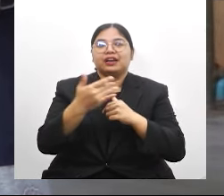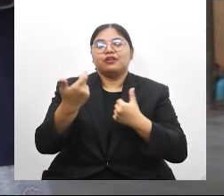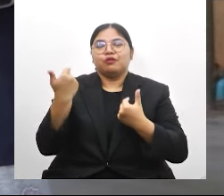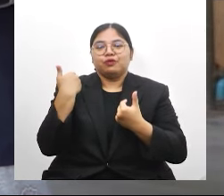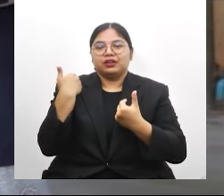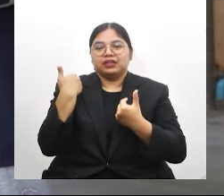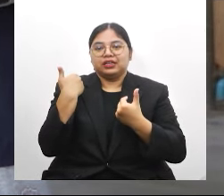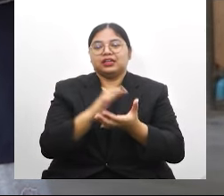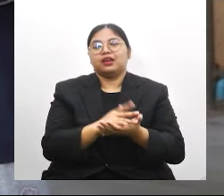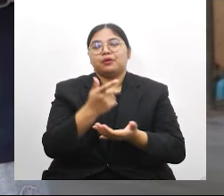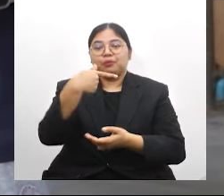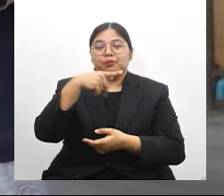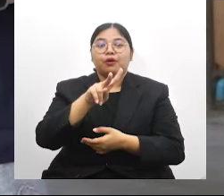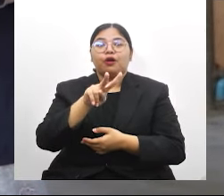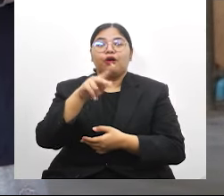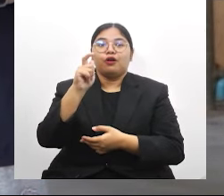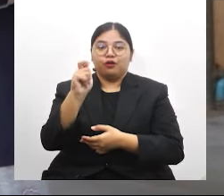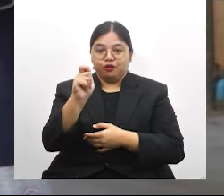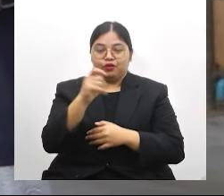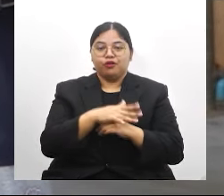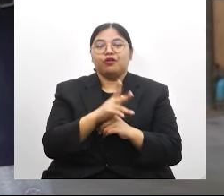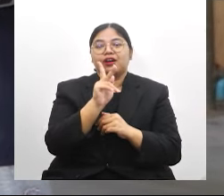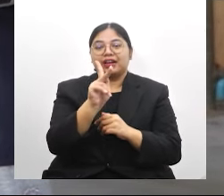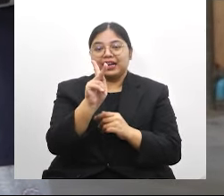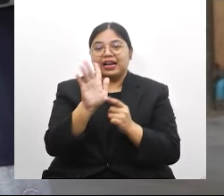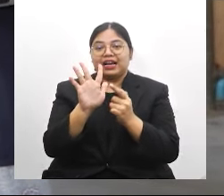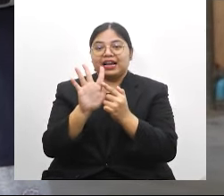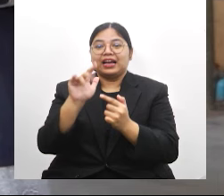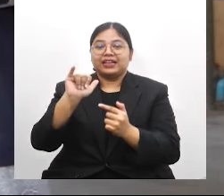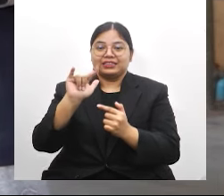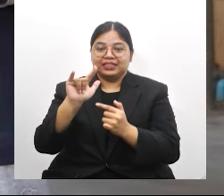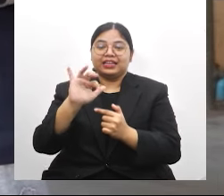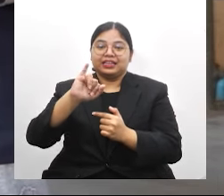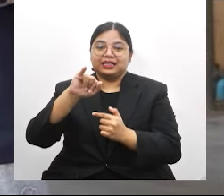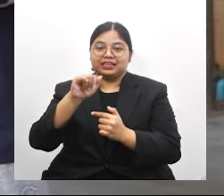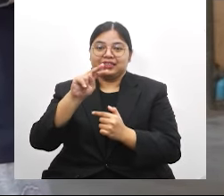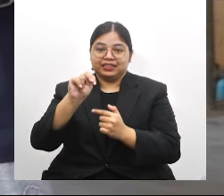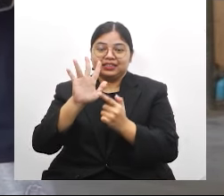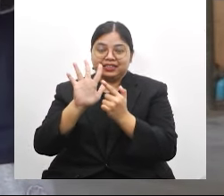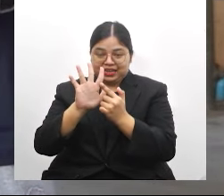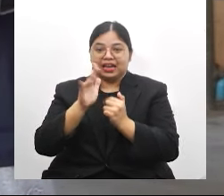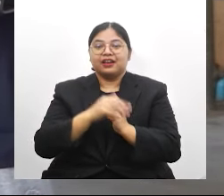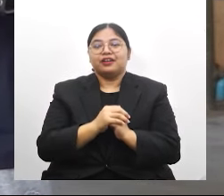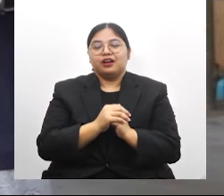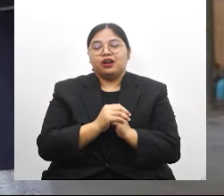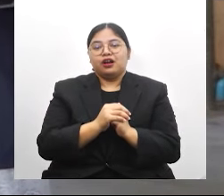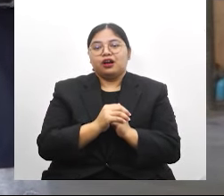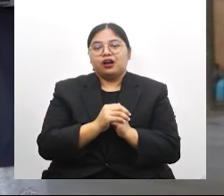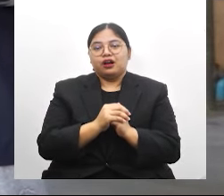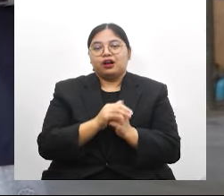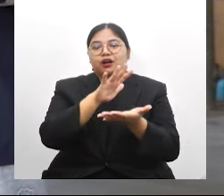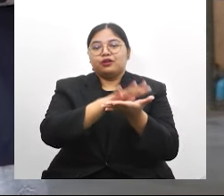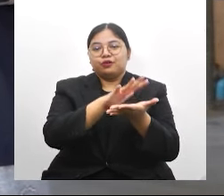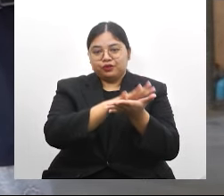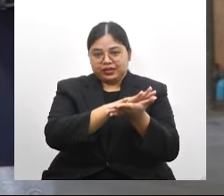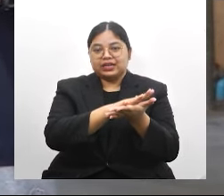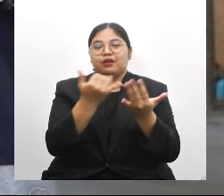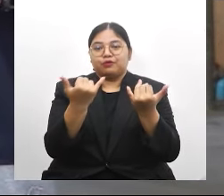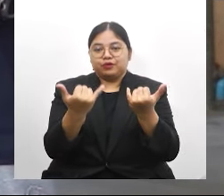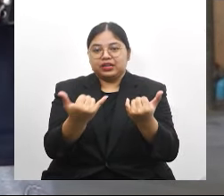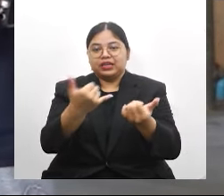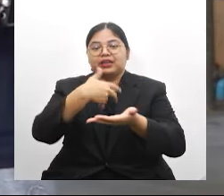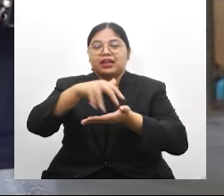ผู้อำนวยการโรงเรียนค่ะท่านกัญจนาสมชาติค่ะผู้อำนวยการโรงเรียนรัชประภาวิทยาคมที่จะมาเล่าเรื่องต่างๆให้เราได้รับชมกัน